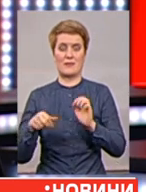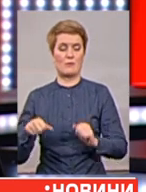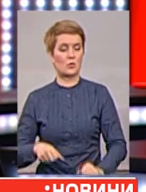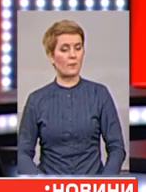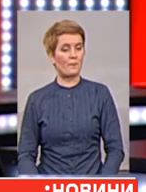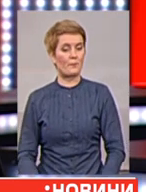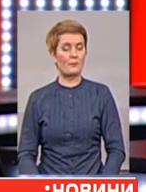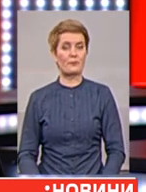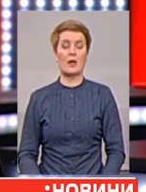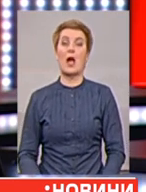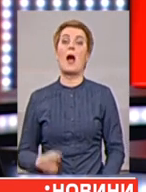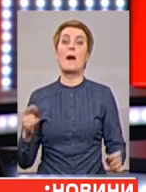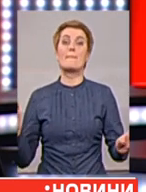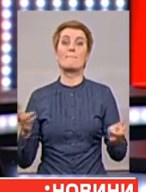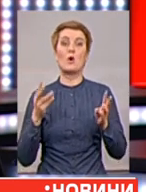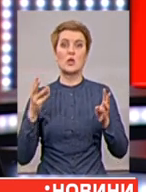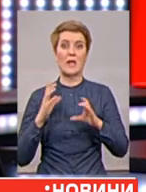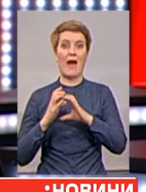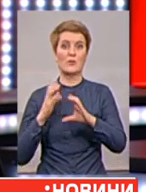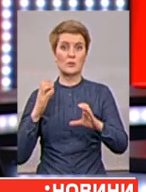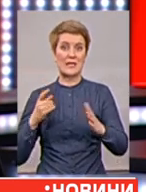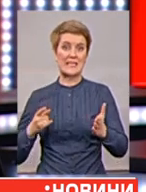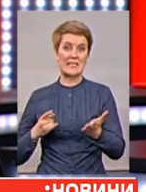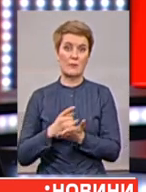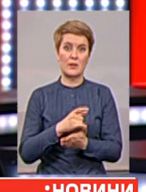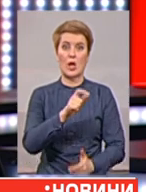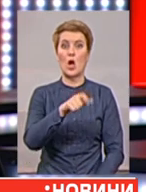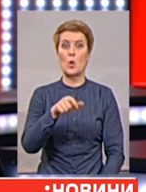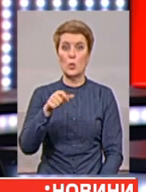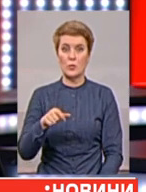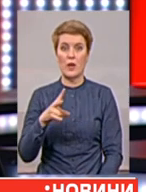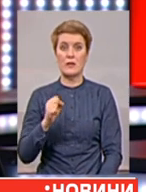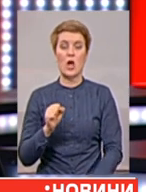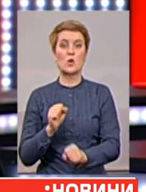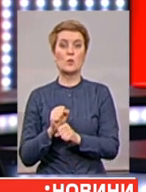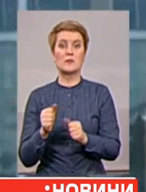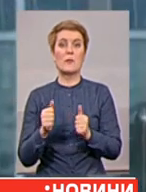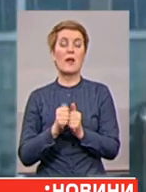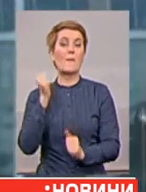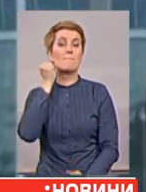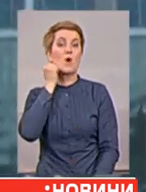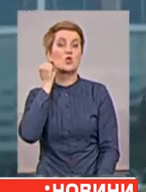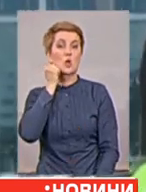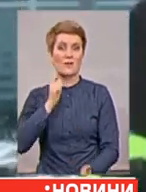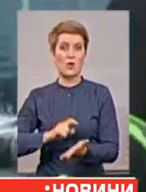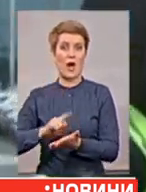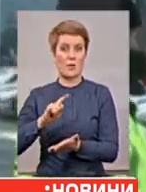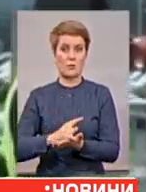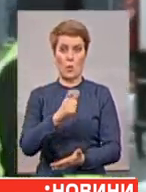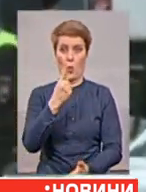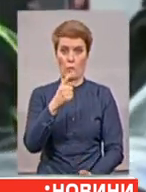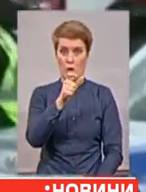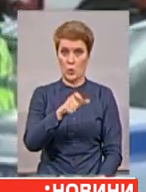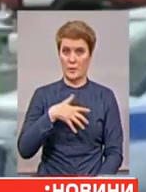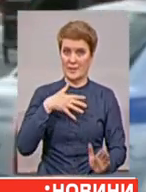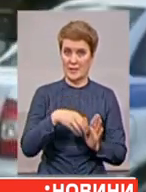Пожежна автоцистерна збила людей на зупинці біля московського аеропорту Домодєдова. Одна людина загинула, семеро зазнали травм,